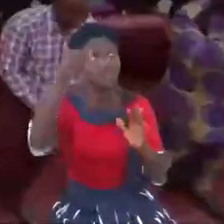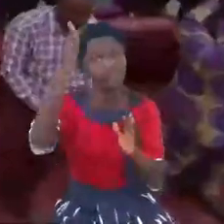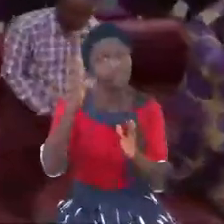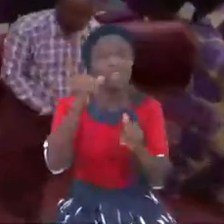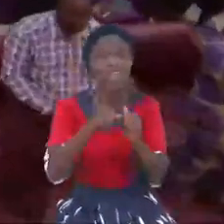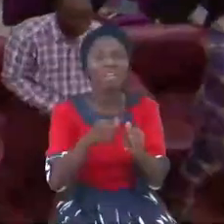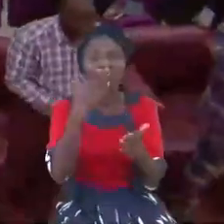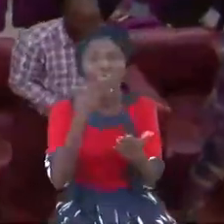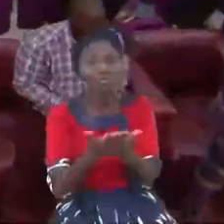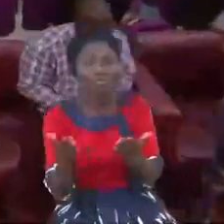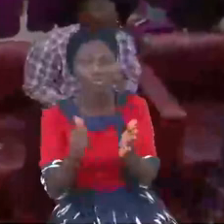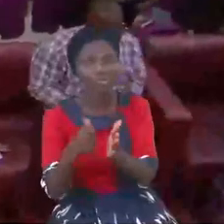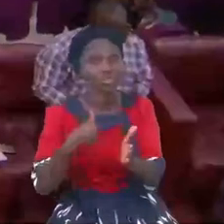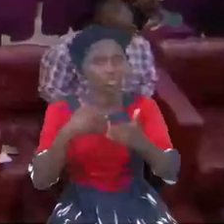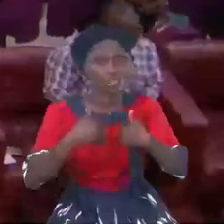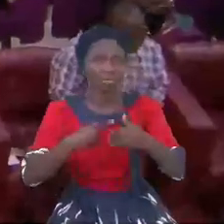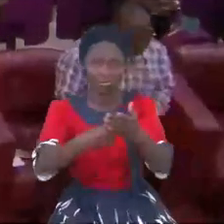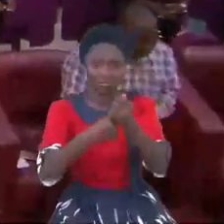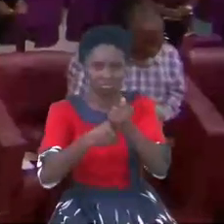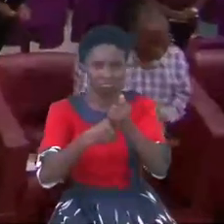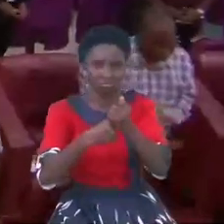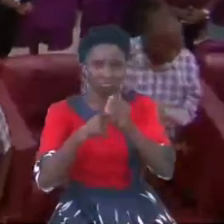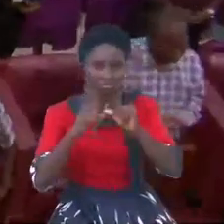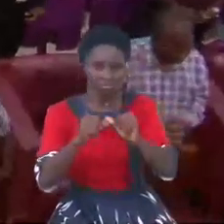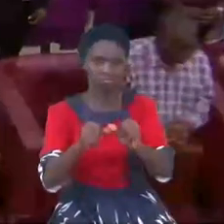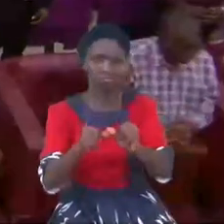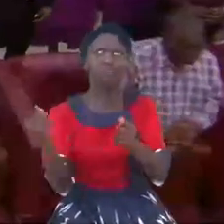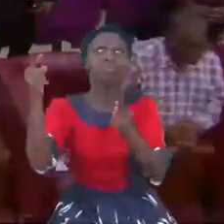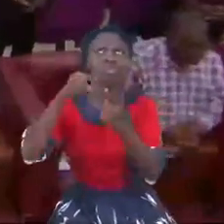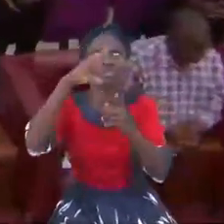avons, retenez-le jusqu'à ce qu'il vienne.